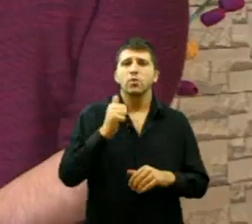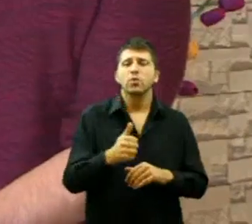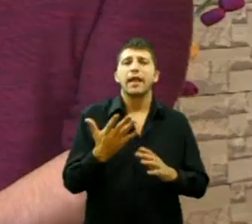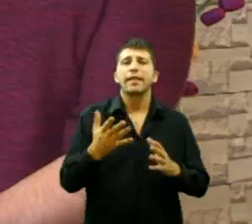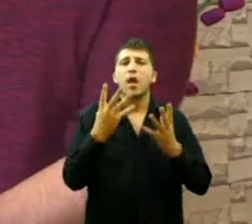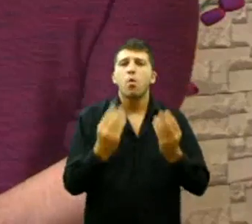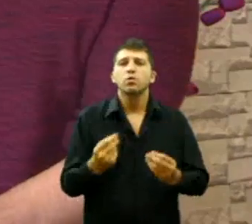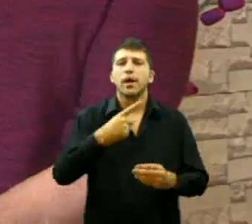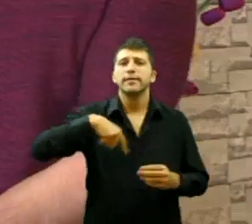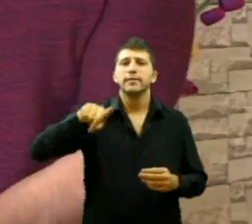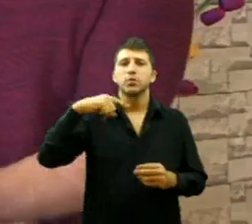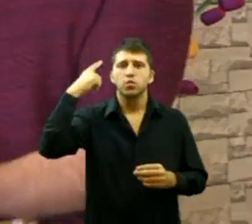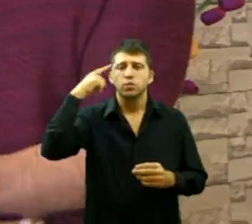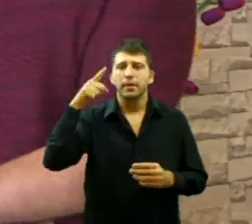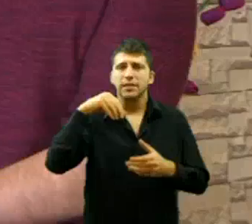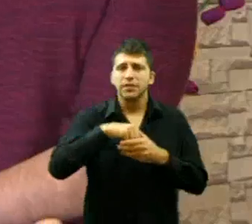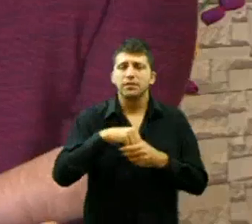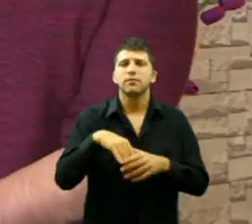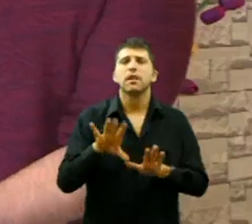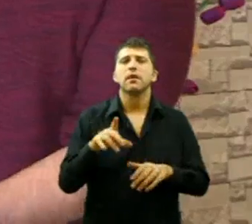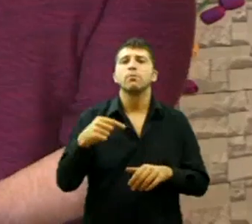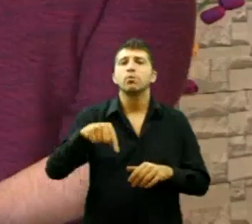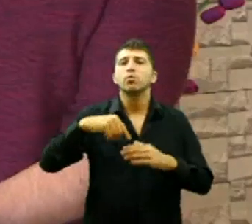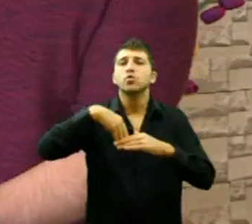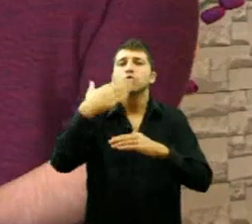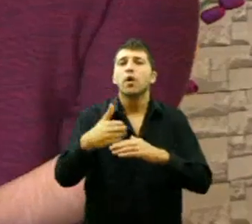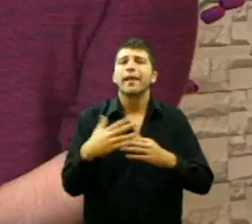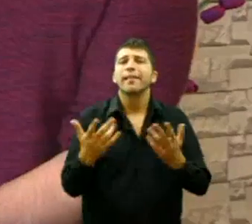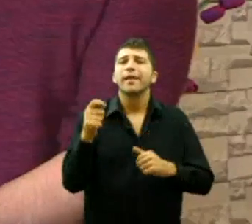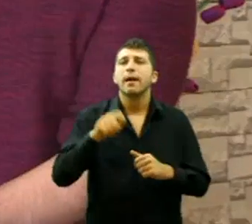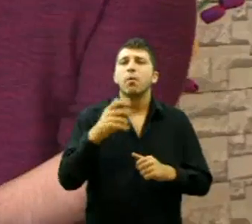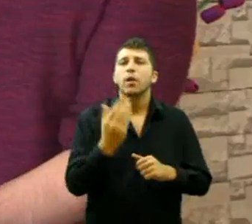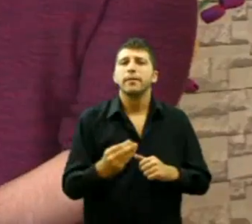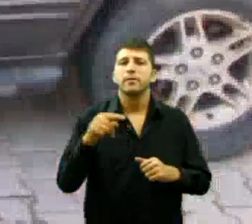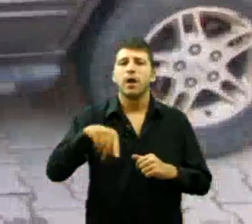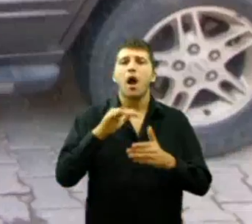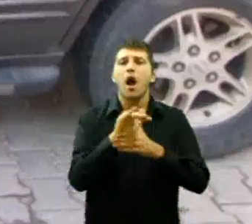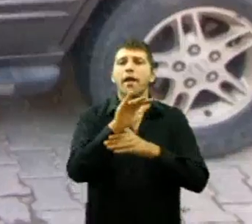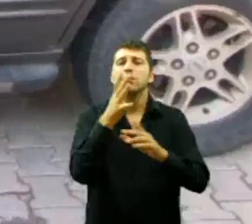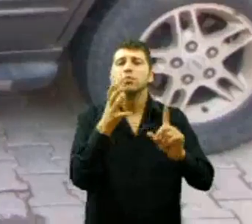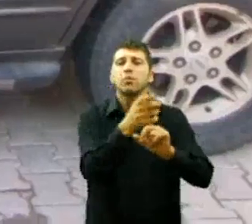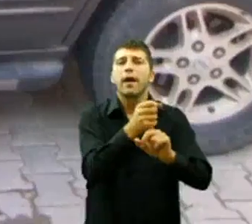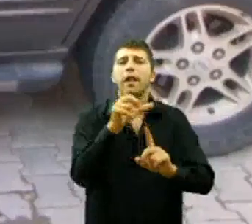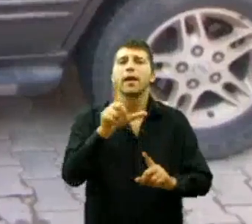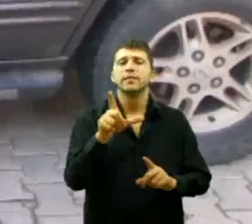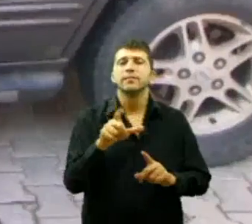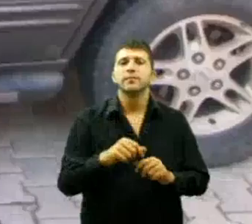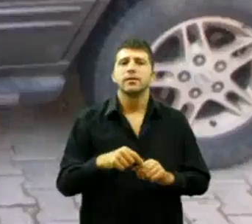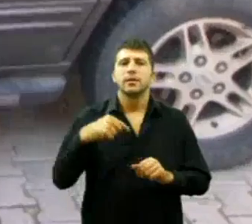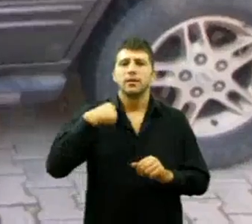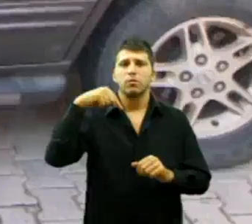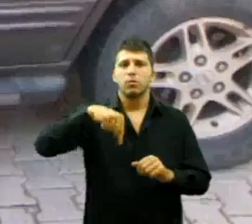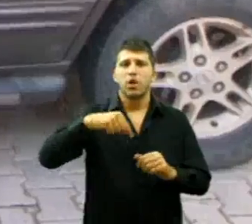düşünmektense hadi bundan sonra ne yapabiliriz? Ne kadar hayata tutunabiliriz sonuçta? Yani ben Metin arabasına